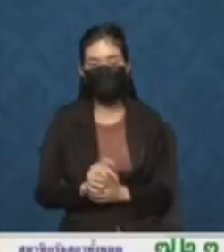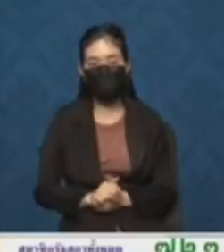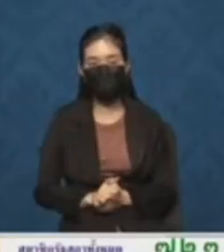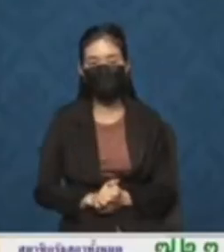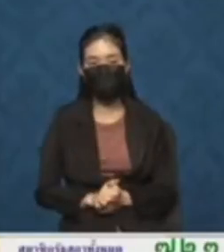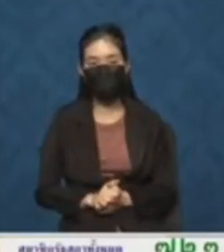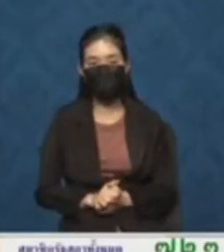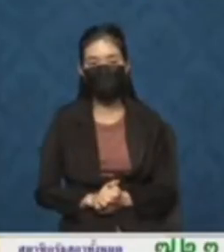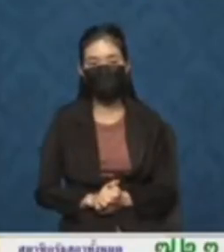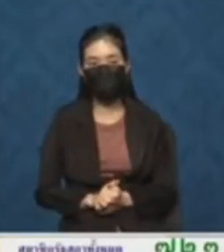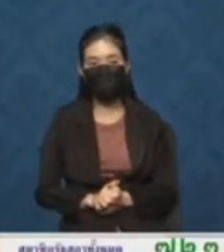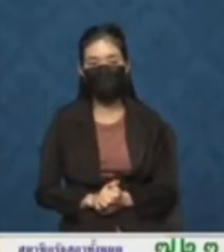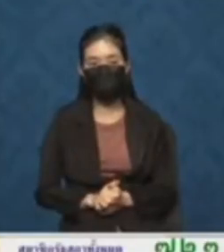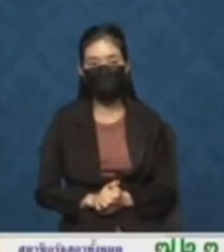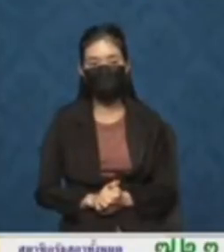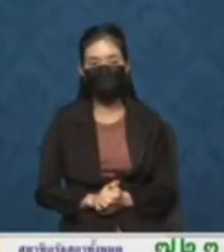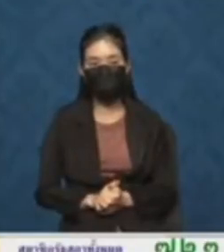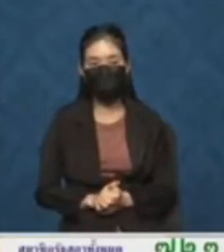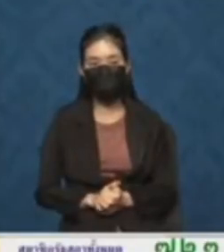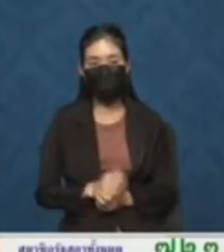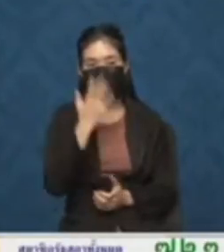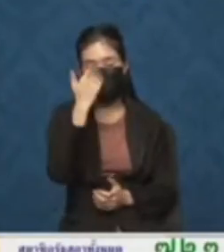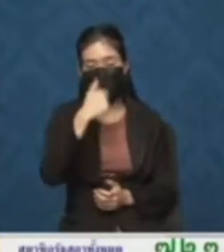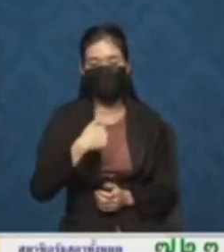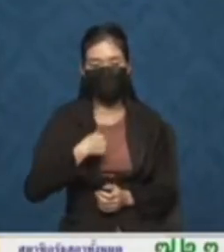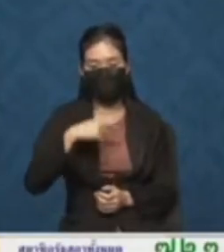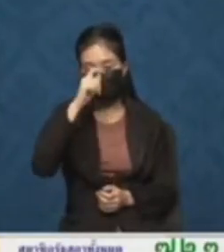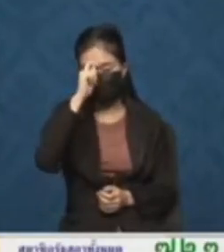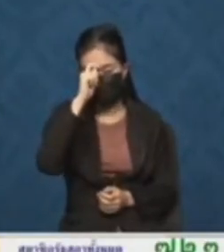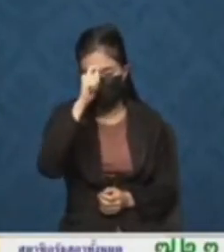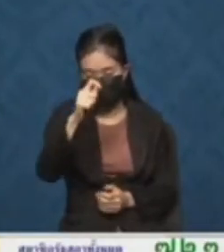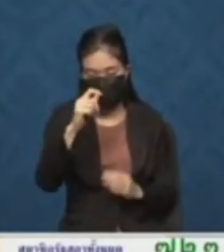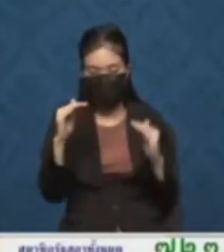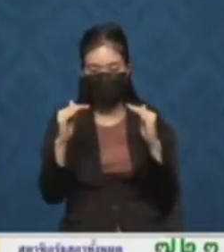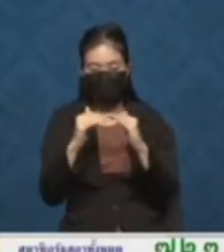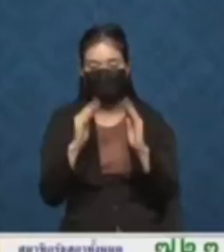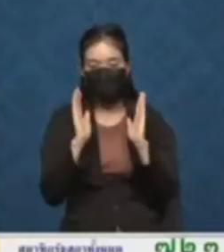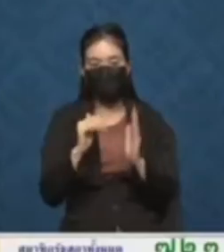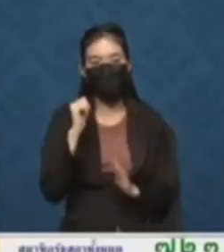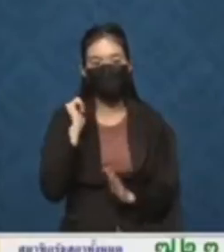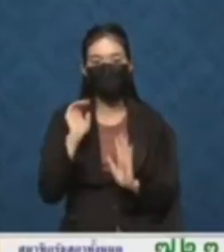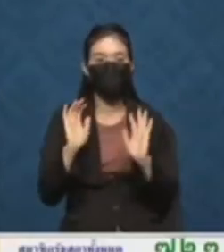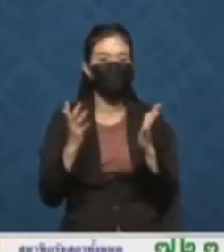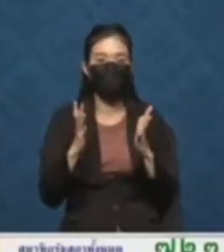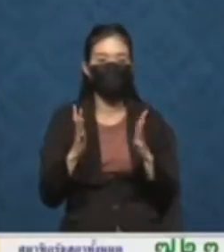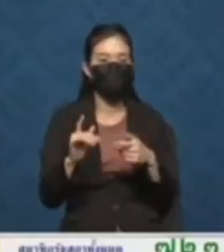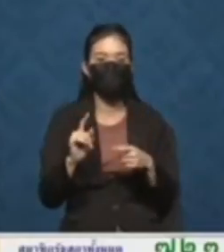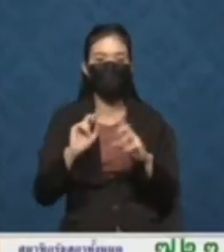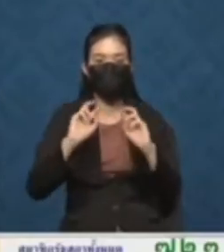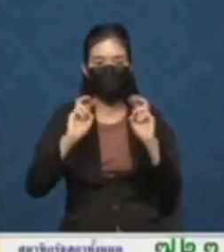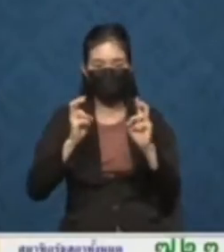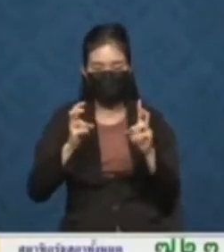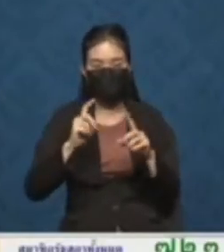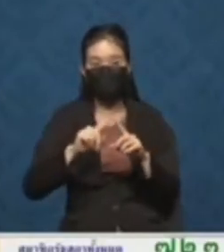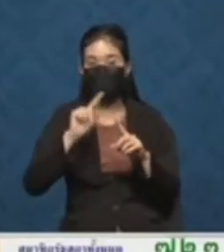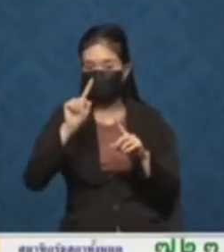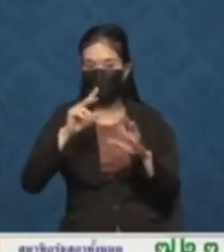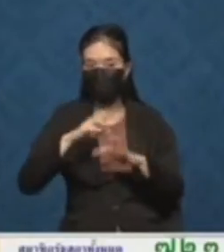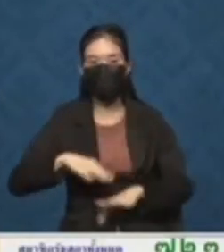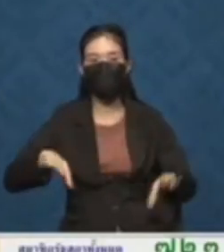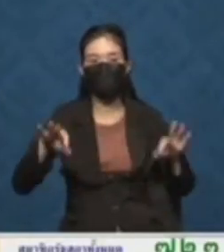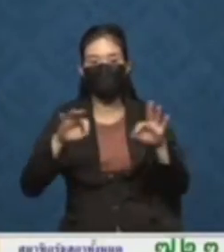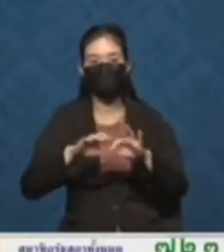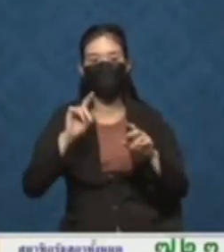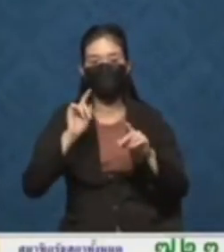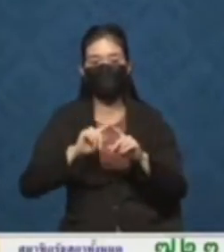ม่เคารพสิทธิคนอื่นแล้วก็ละเมิดสิทธิคนอื่นเป็นเรื่องแรกเรื่องที่สองก็คือเรา